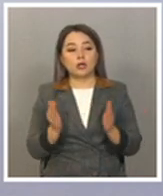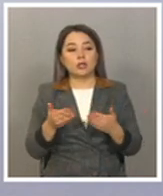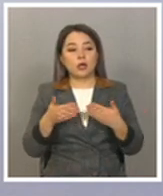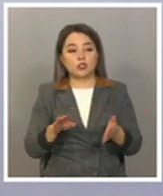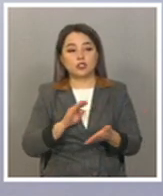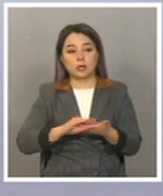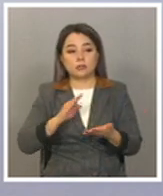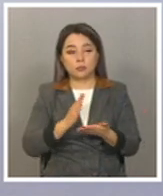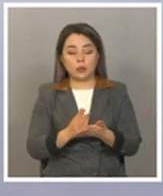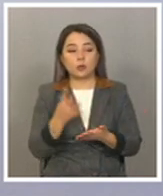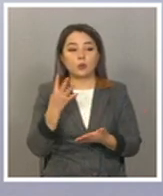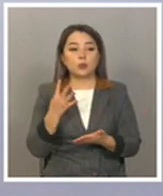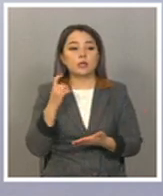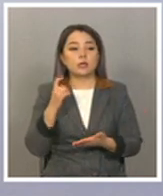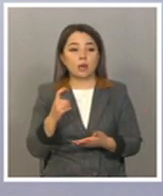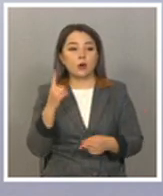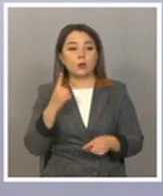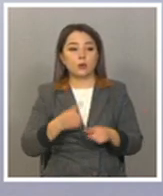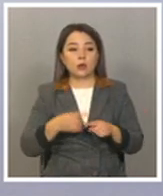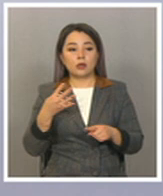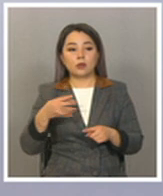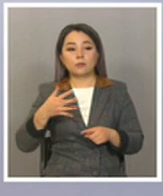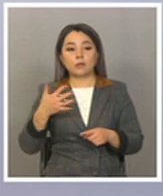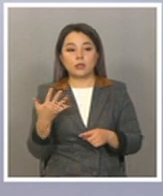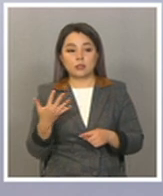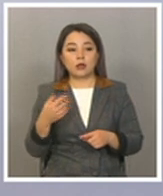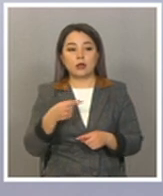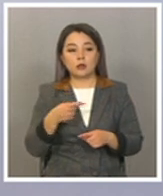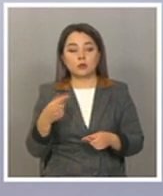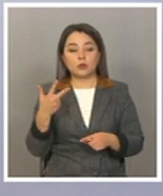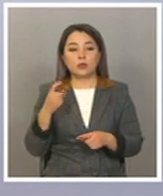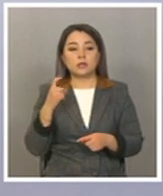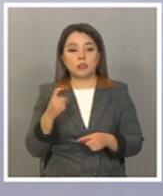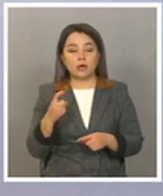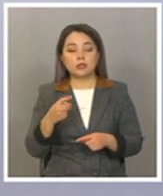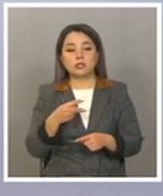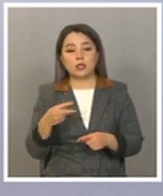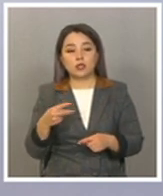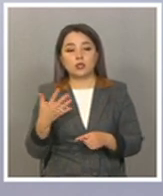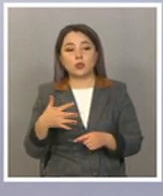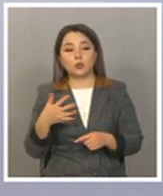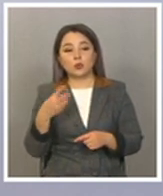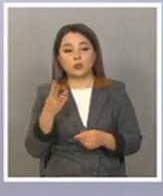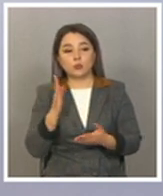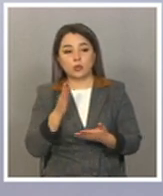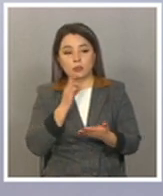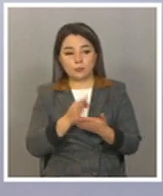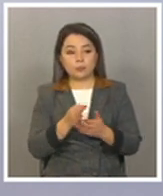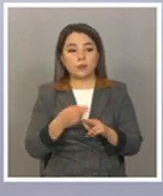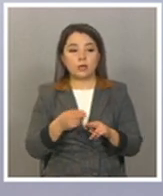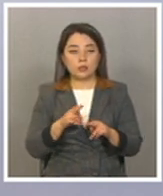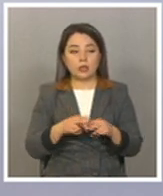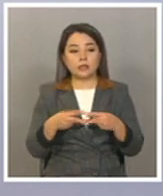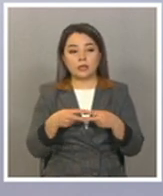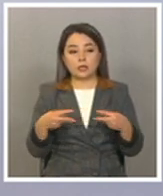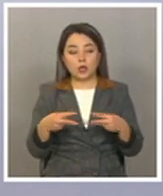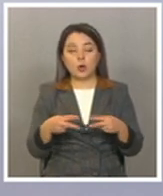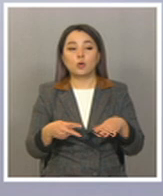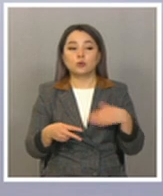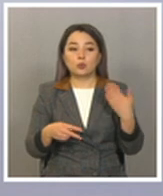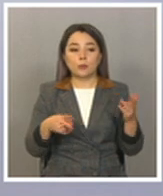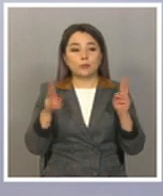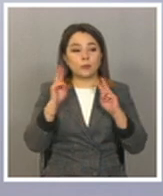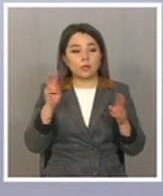Сонда 4x қосу 45 азайту 3x тең 53 болады. Енді теңдеудің сол жағына